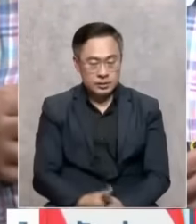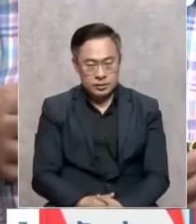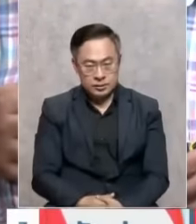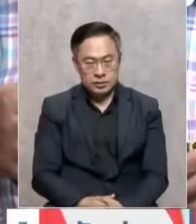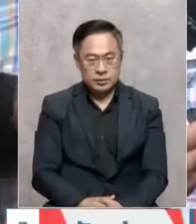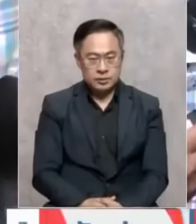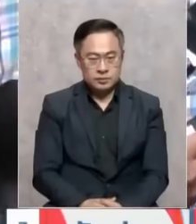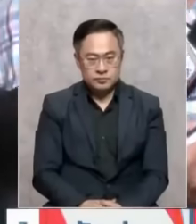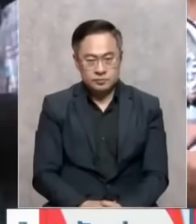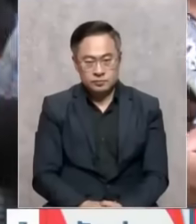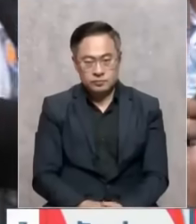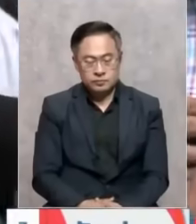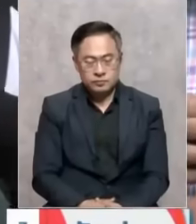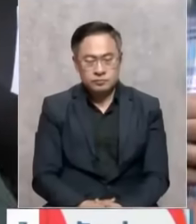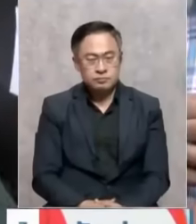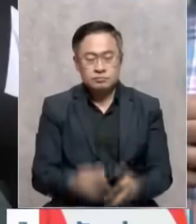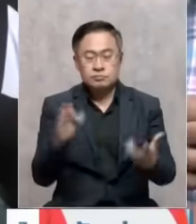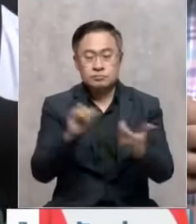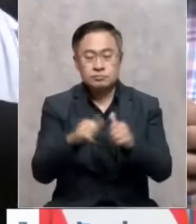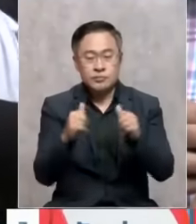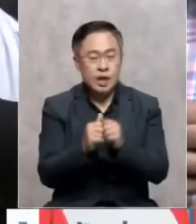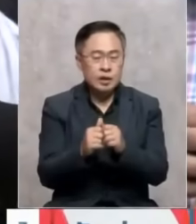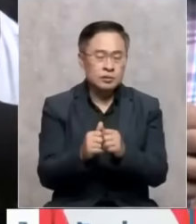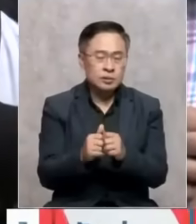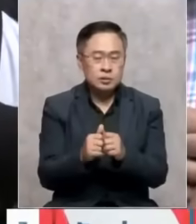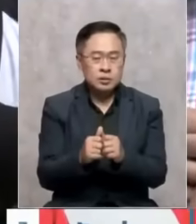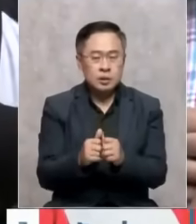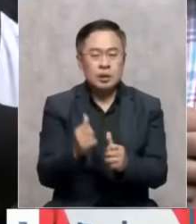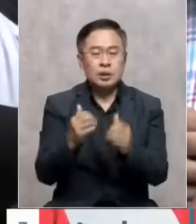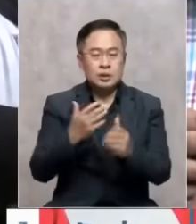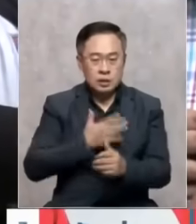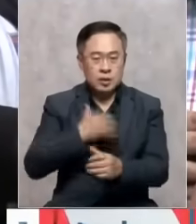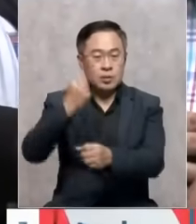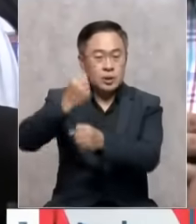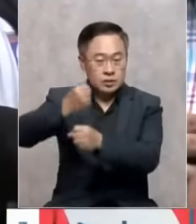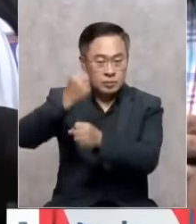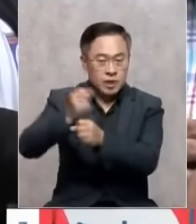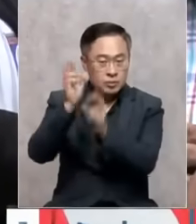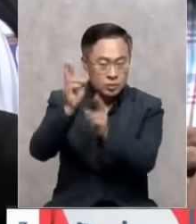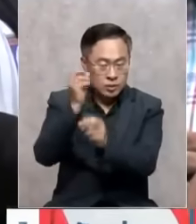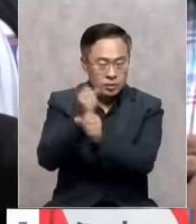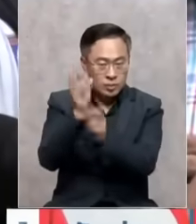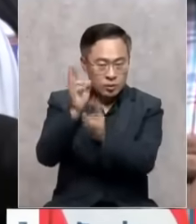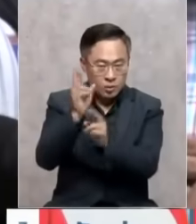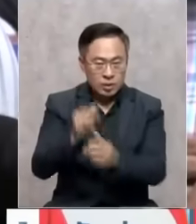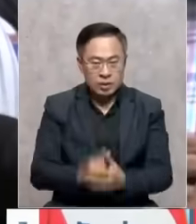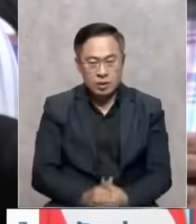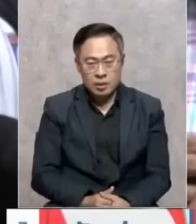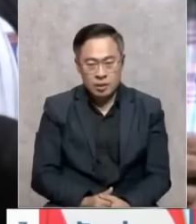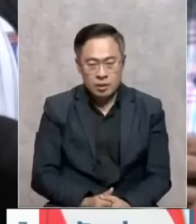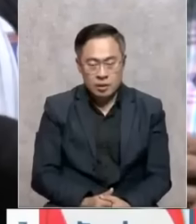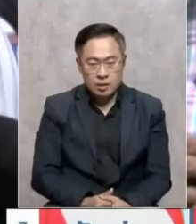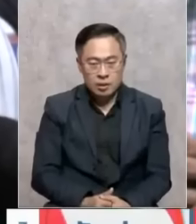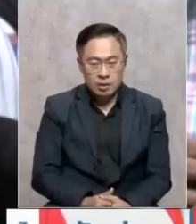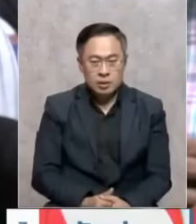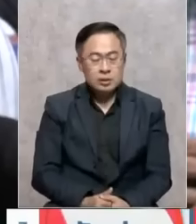าง ก็ไม่ได้ลำบากใจแต่ก็ไม่ถึงว่าต้องประมาทนะ ประมาท ก็ประมาทก็หมายความว่าเราไปบริ